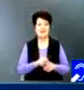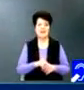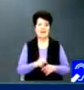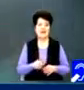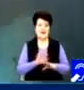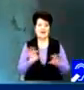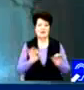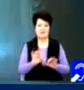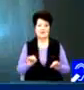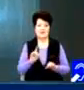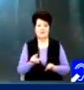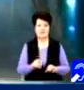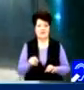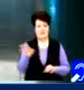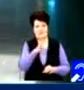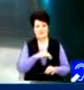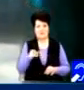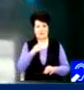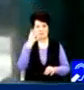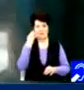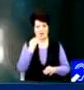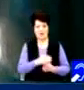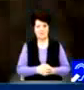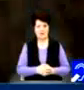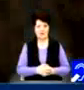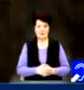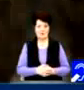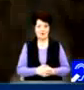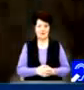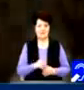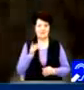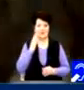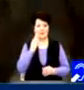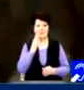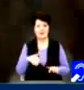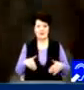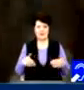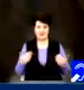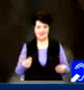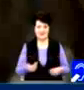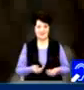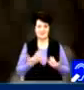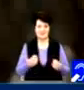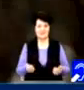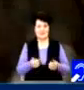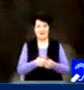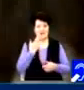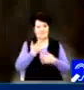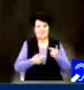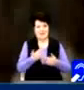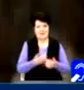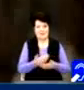transmis un mesaj pentru toți cei din Republica Moldova îi rog să voteze România și și noi o să fim alături de